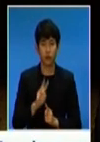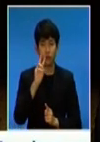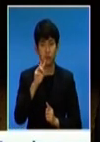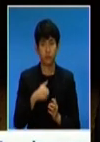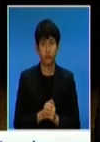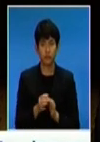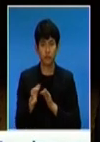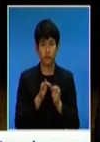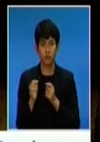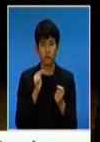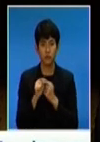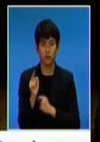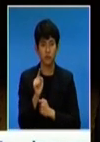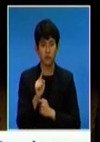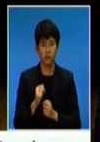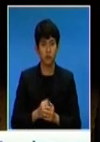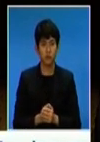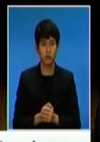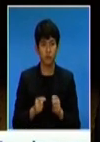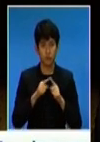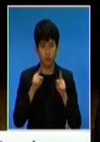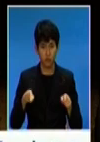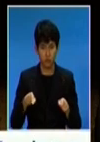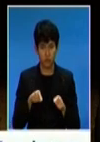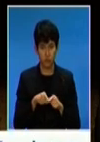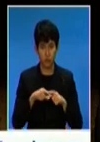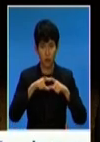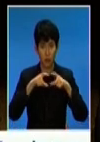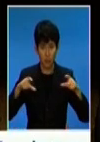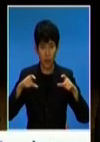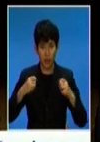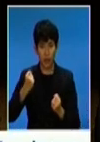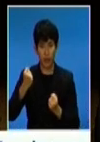ถึงเรื่องใบอนุญาตขับขี่ตลอดชี